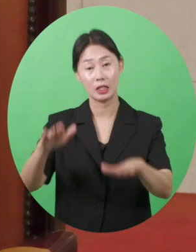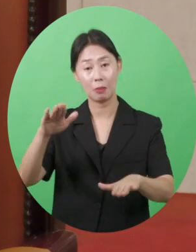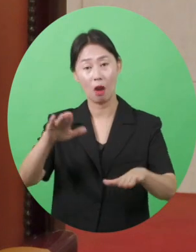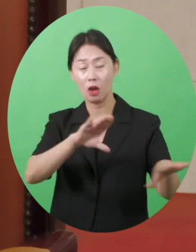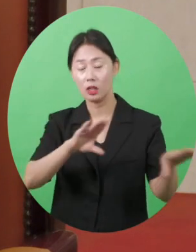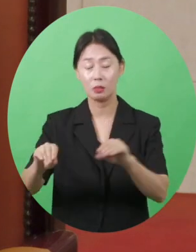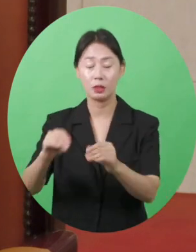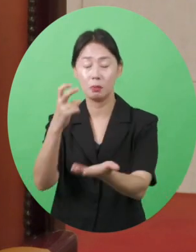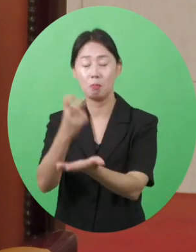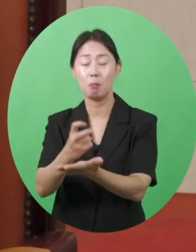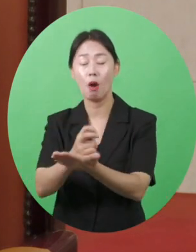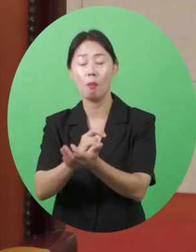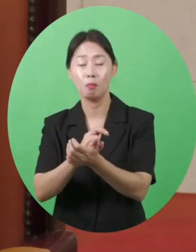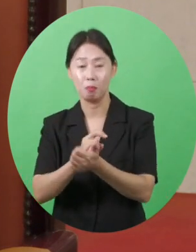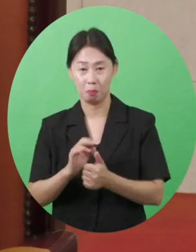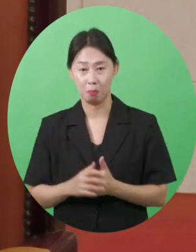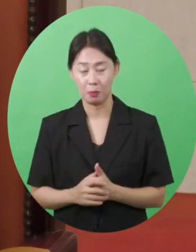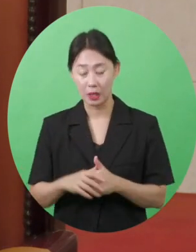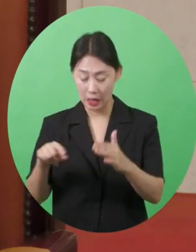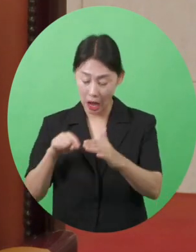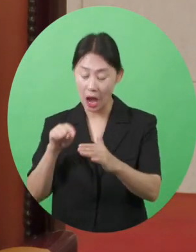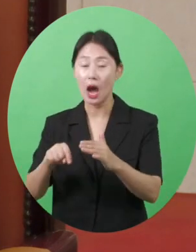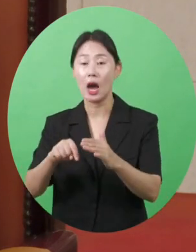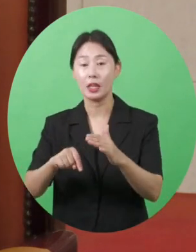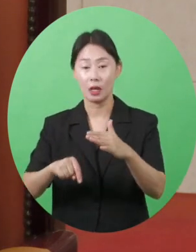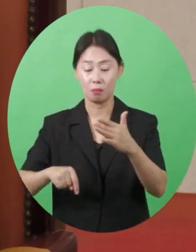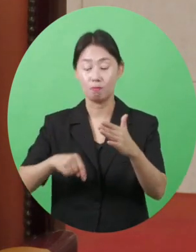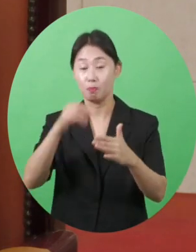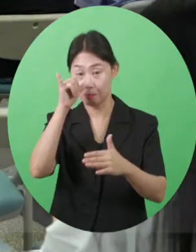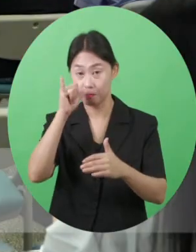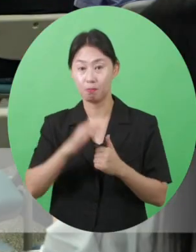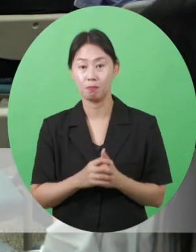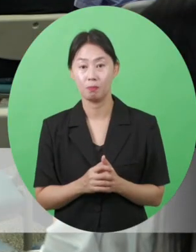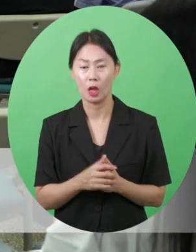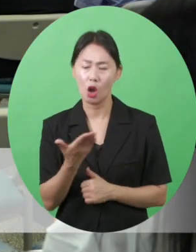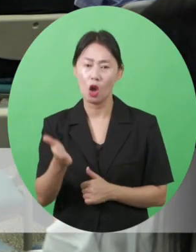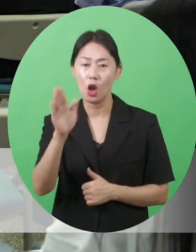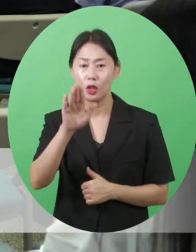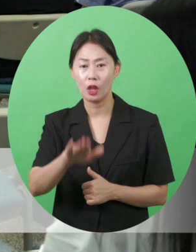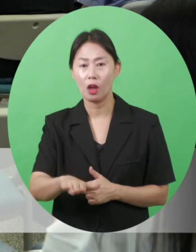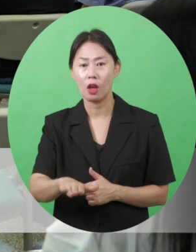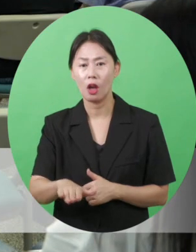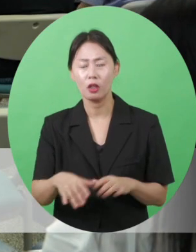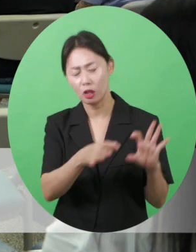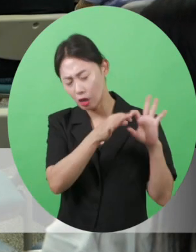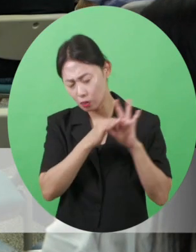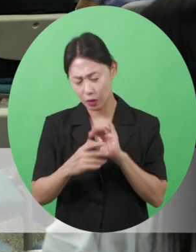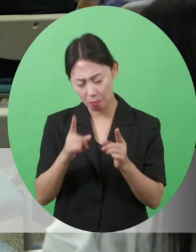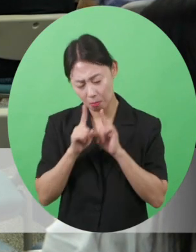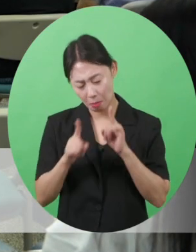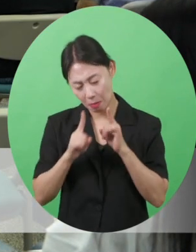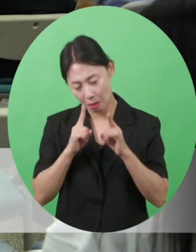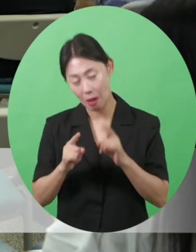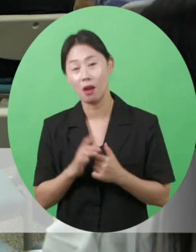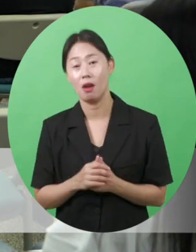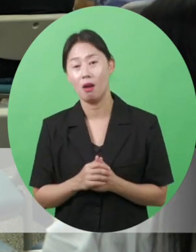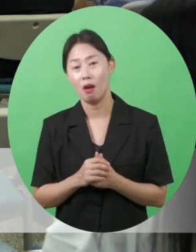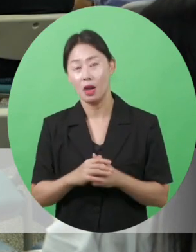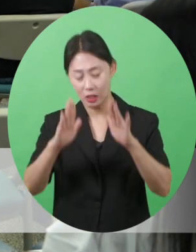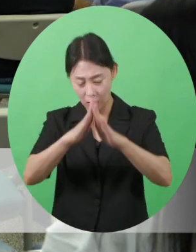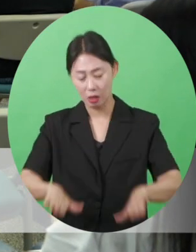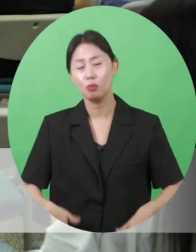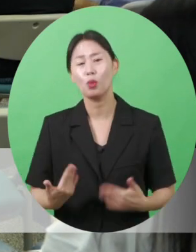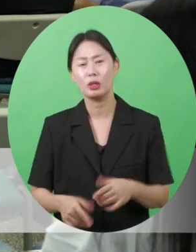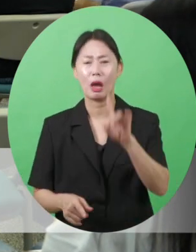장애인차별금지 및 권익공호에 관한 조례에 의해서 현재 운영 진행되고 있습니다. 그러나 이제 현재 아까 계속해서 말씀드렸다시피 전라남도에서도